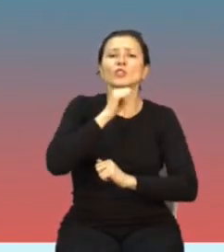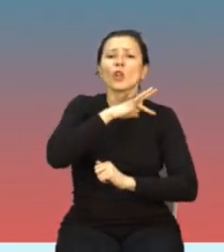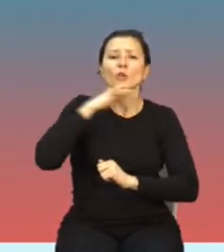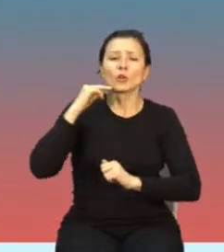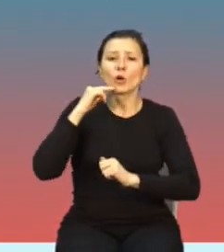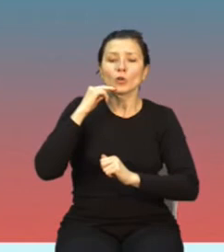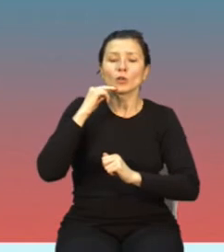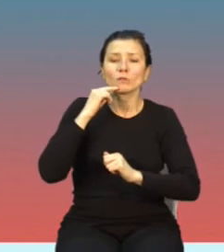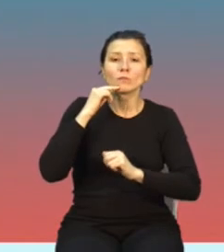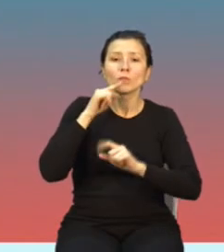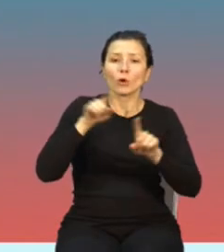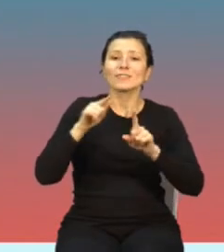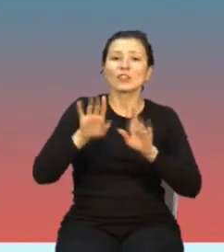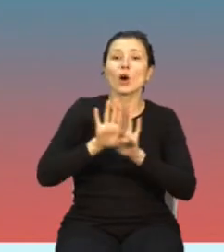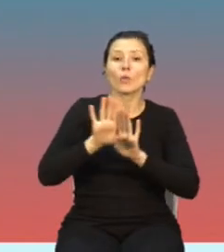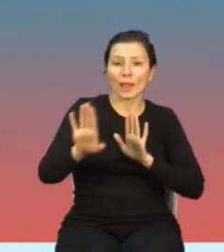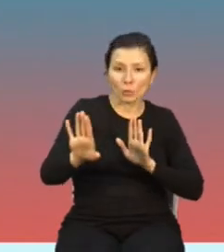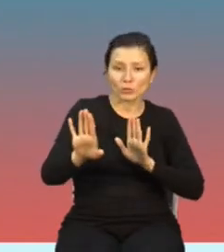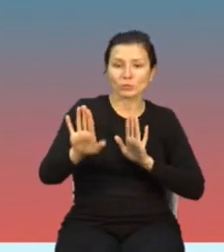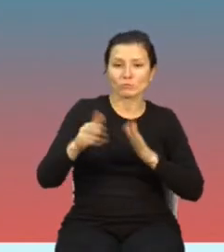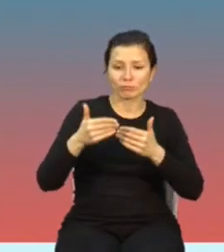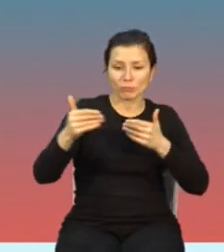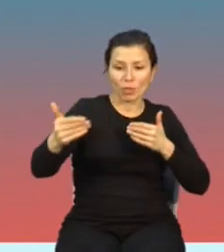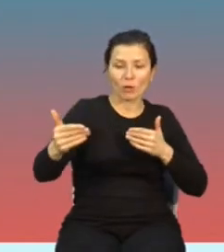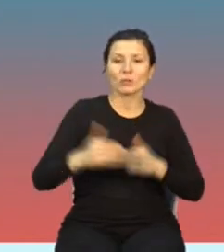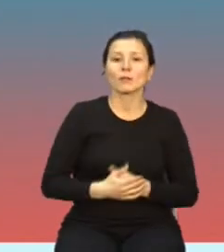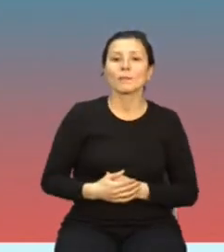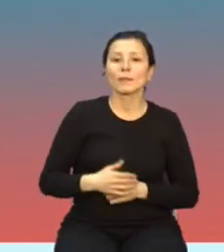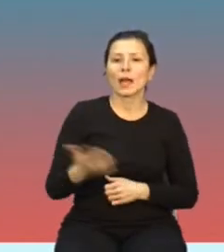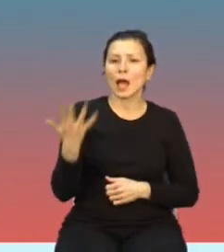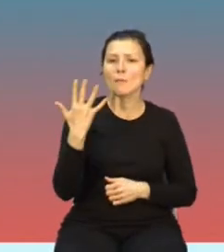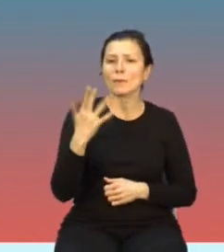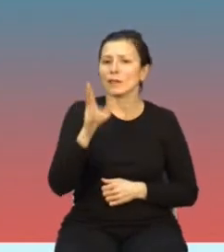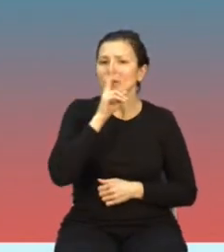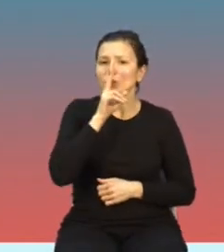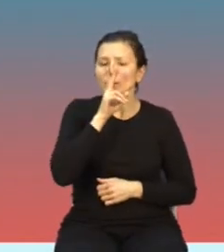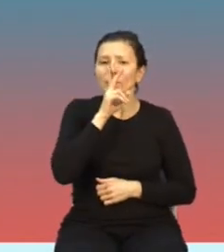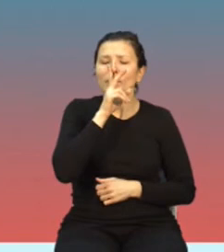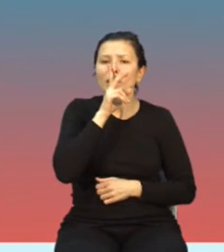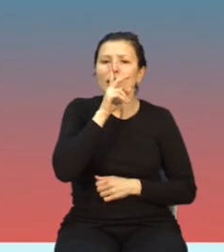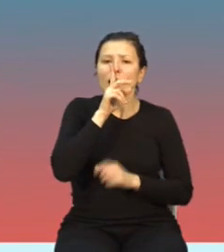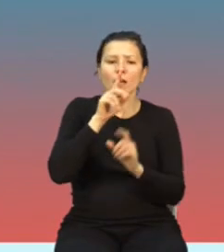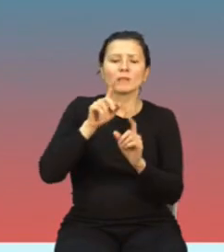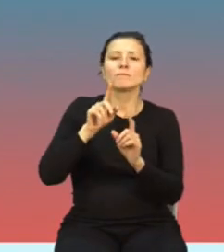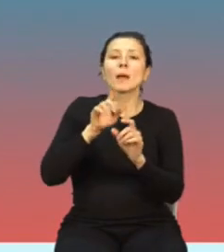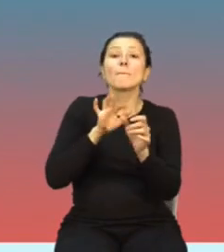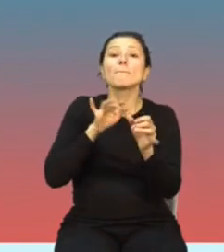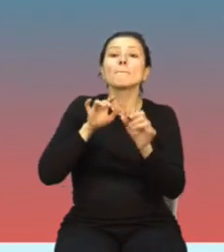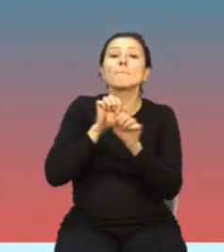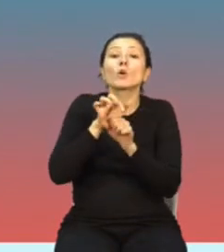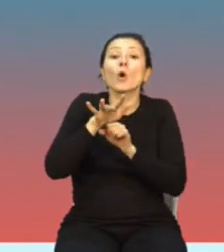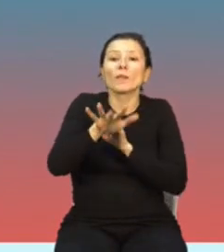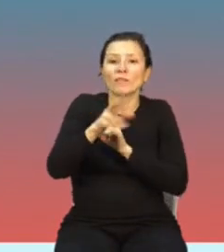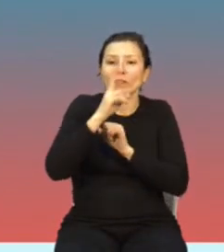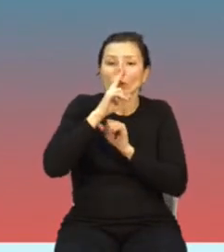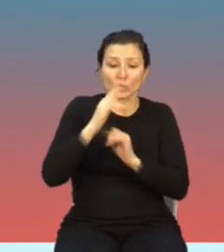stacji bazowej. Teraz po prawej widzimy kalkulator promieniowania. Zasada jest działania taka